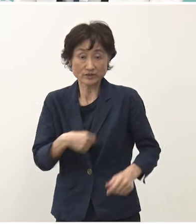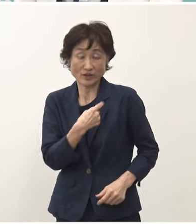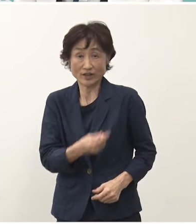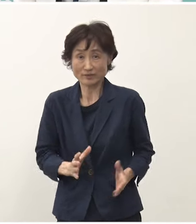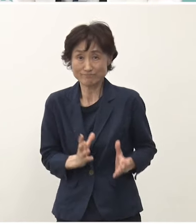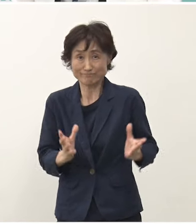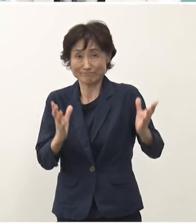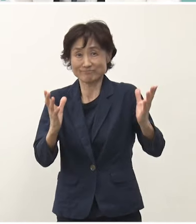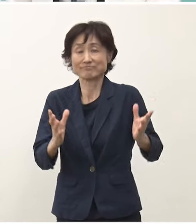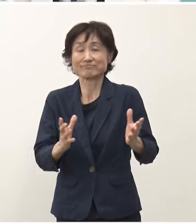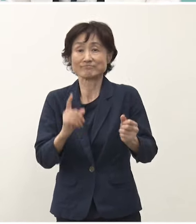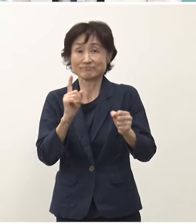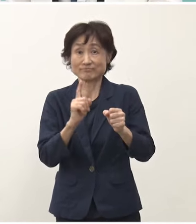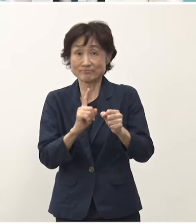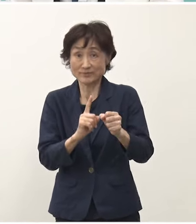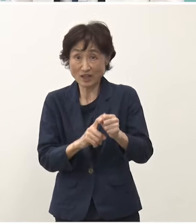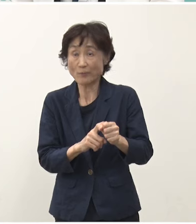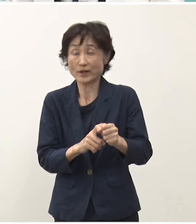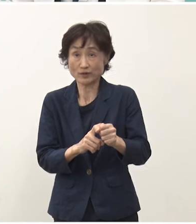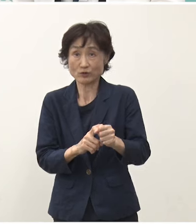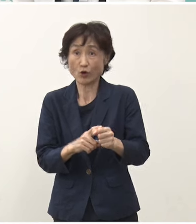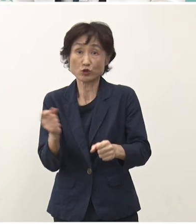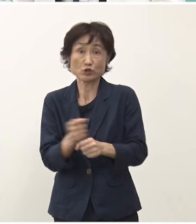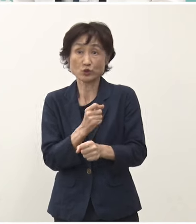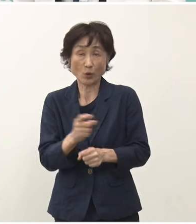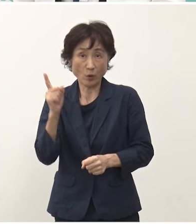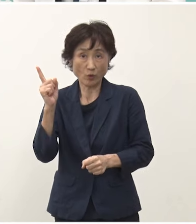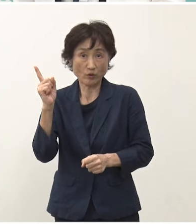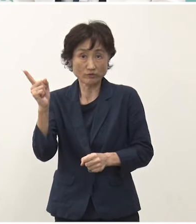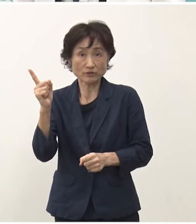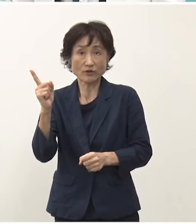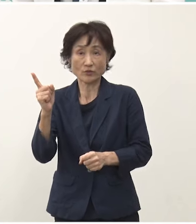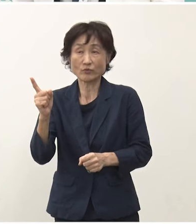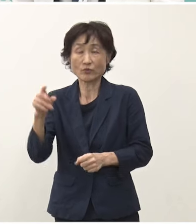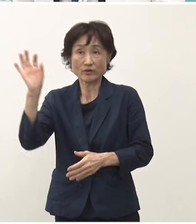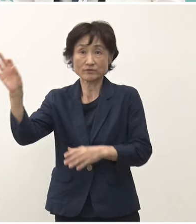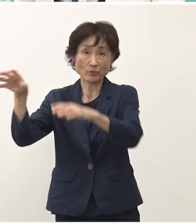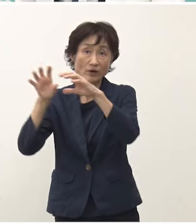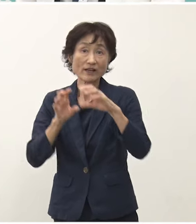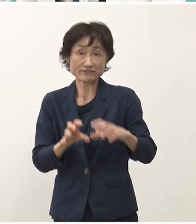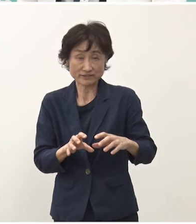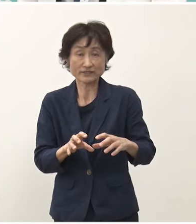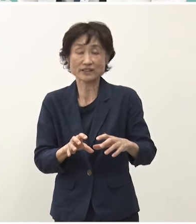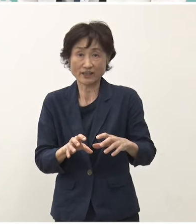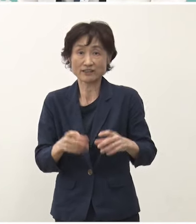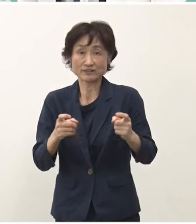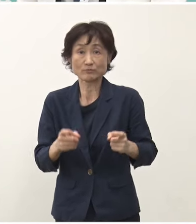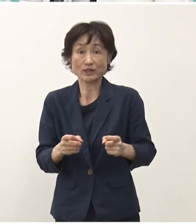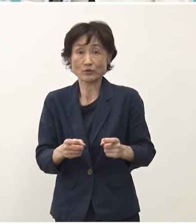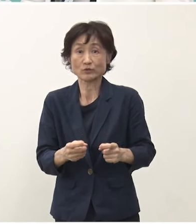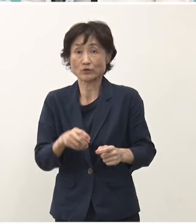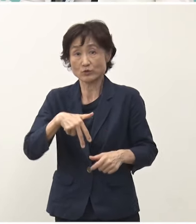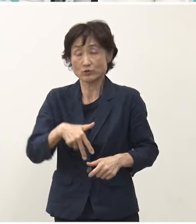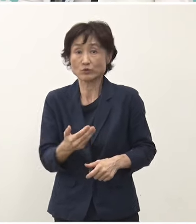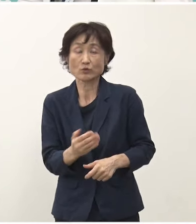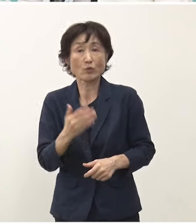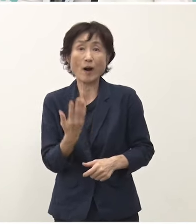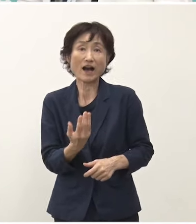ために開始する東京スワプログラム推進事業を活用した事業を実施してまいり